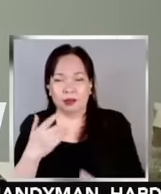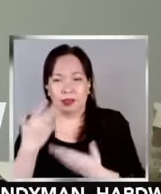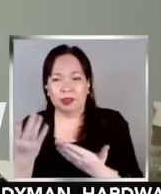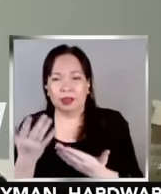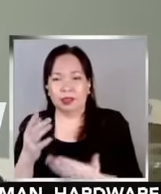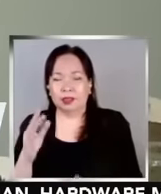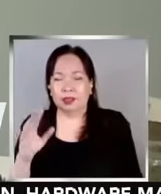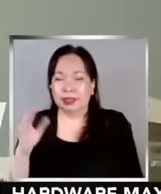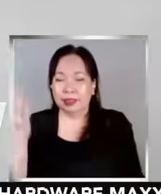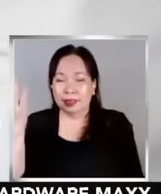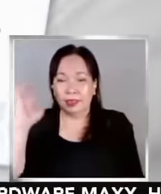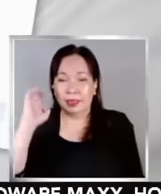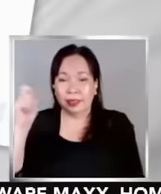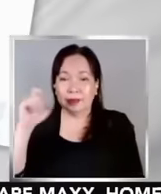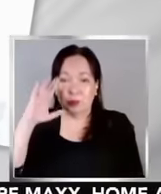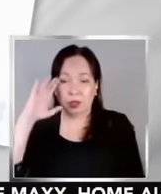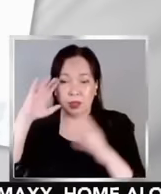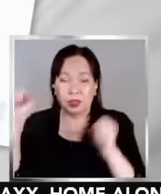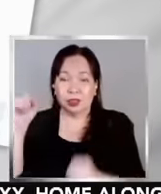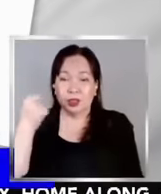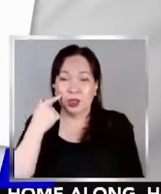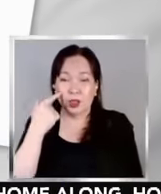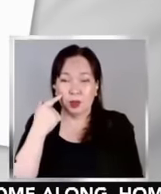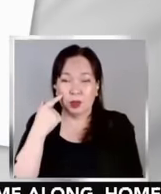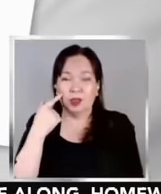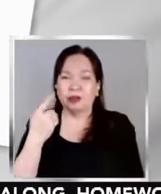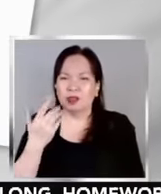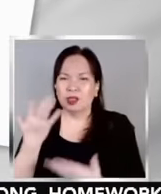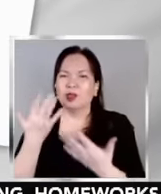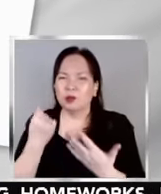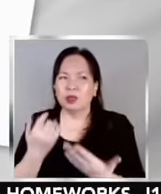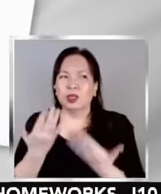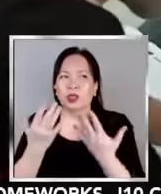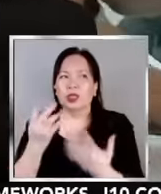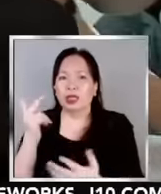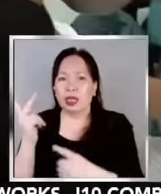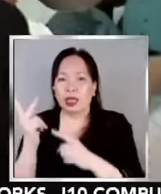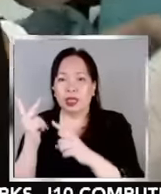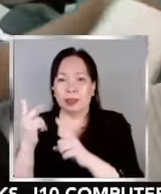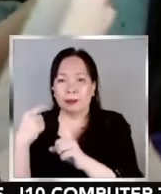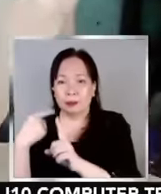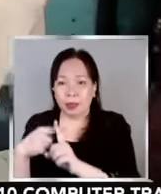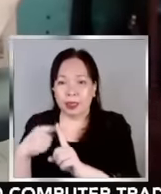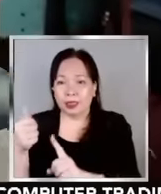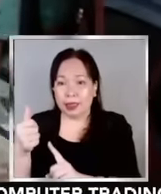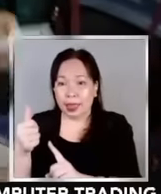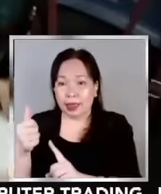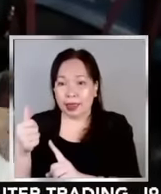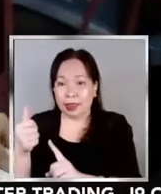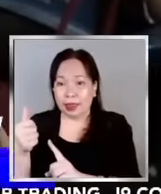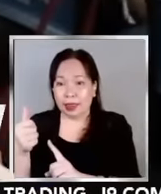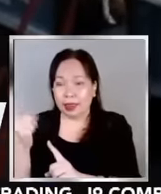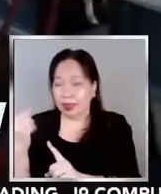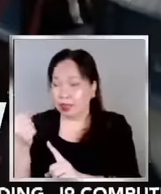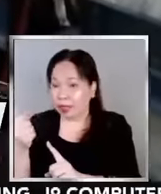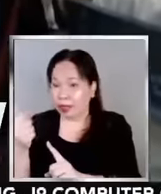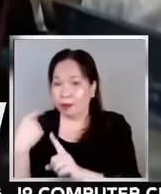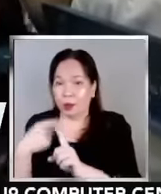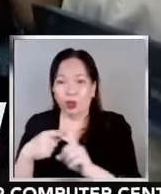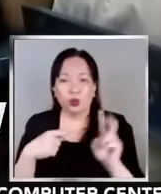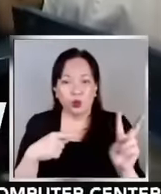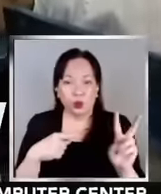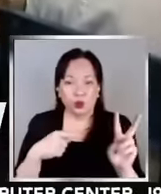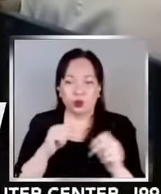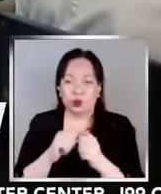Gloria Macapagal aroyo ang panukala para sa k+ 10+ 2 kung saan ga-graduate na sa high school pag natapos sa